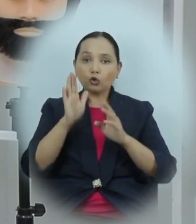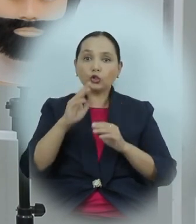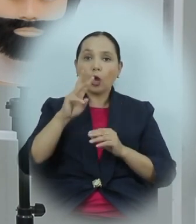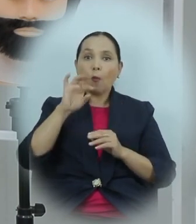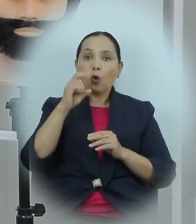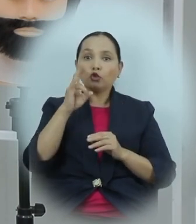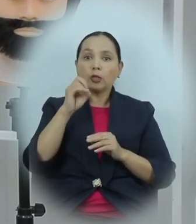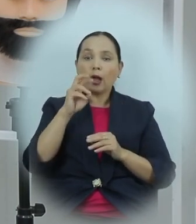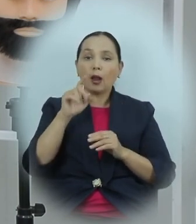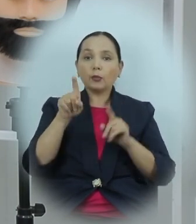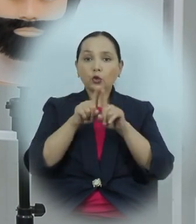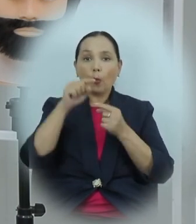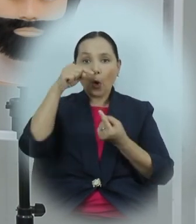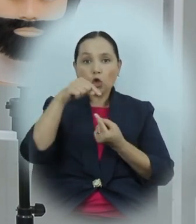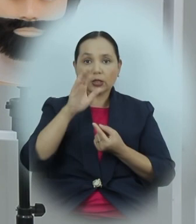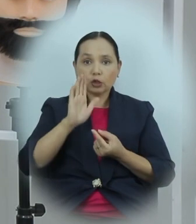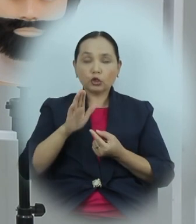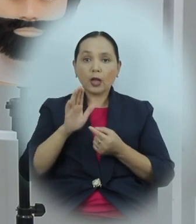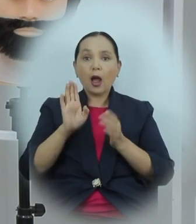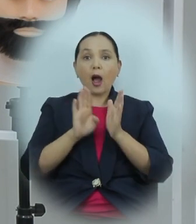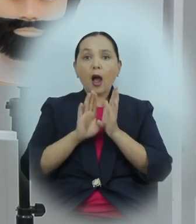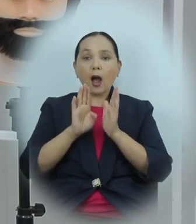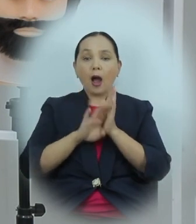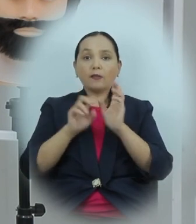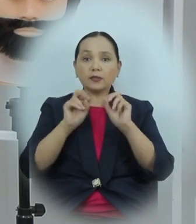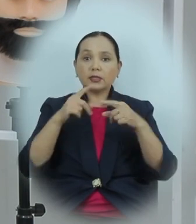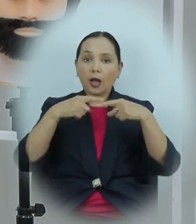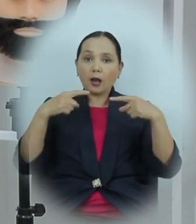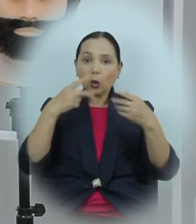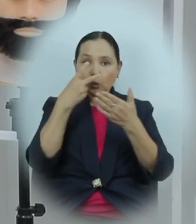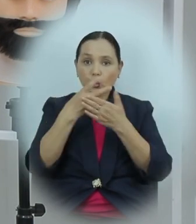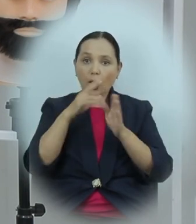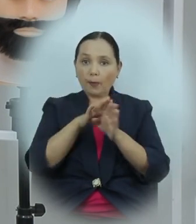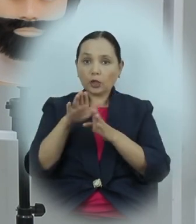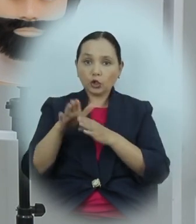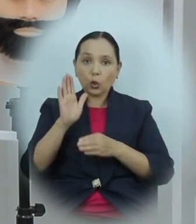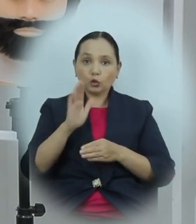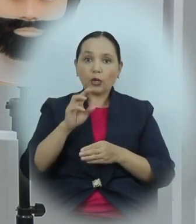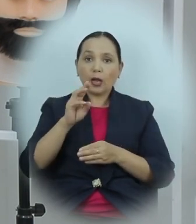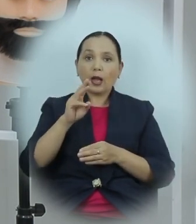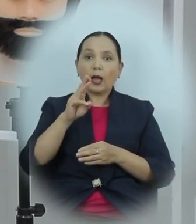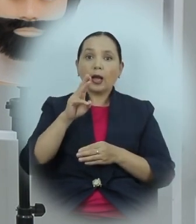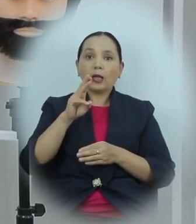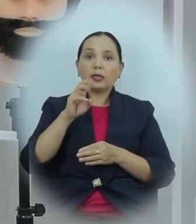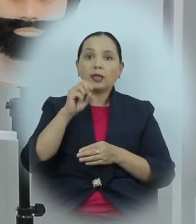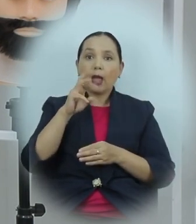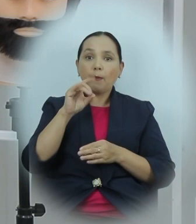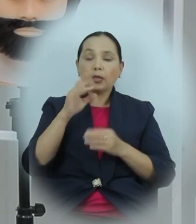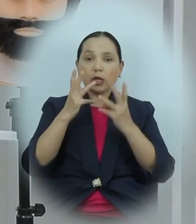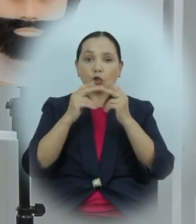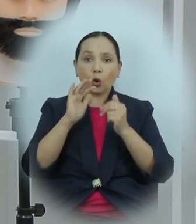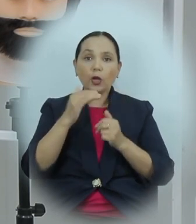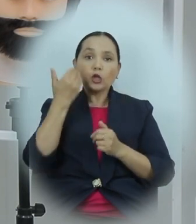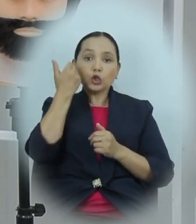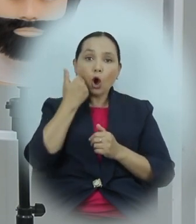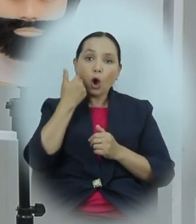mashinkalarimizni ularga ham moslashgan, ya'ni xavfsiz ustarani bajaruvchi maxsus, ya'ni trimerlar hisoblanadi. Soqol